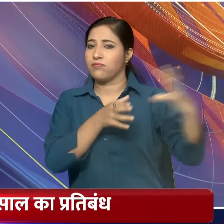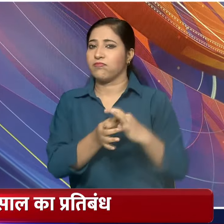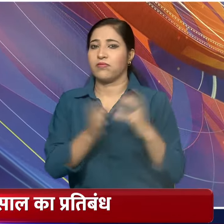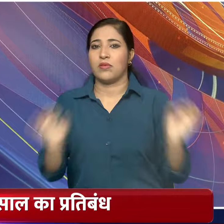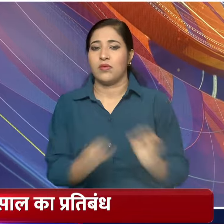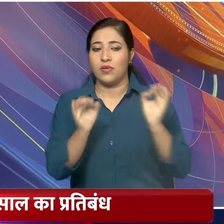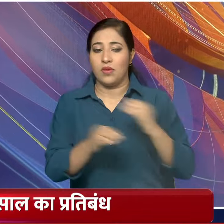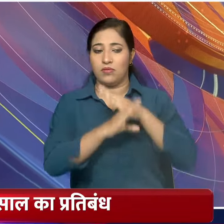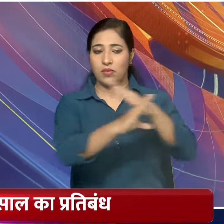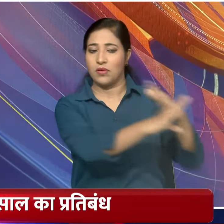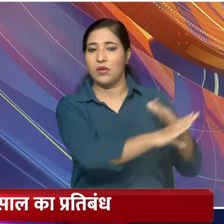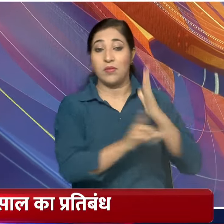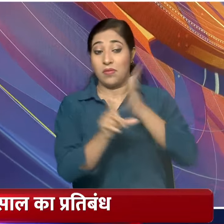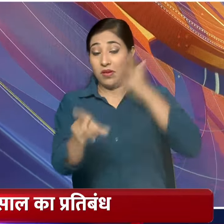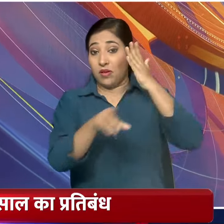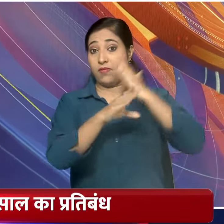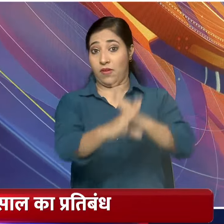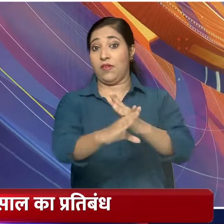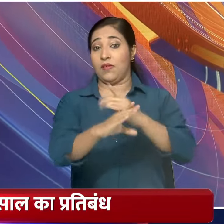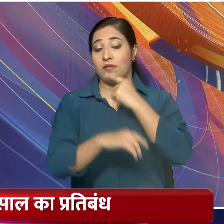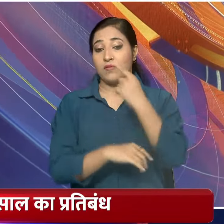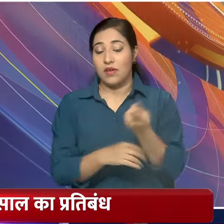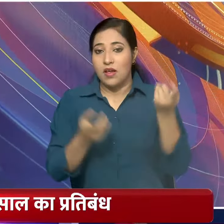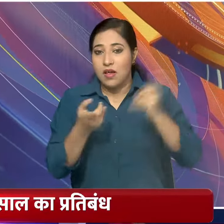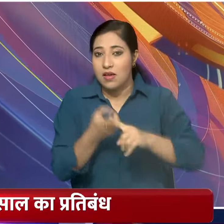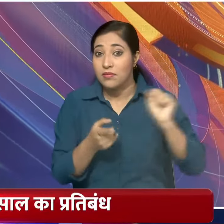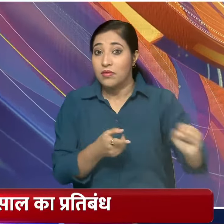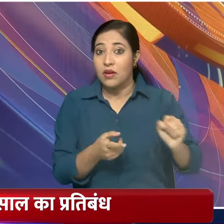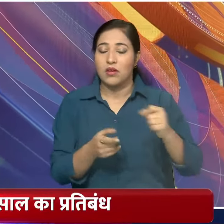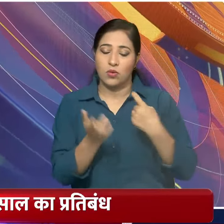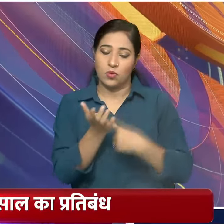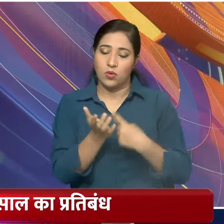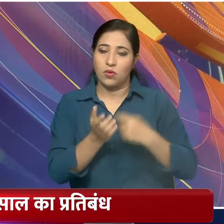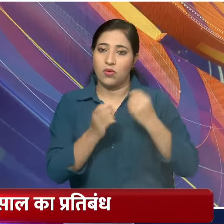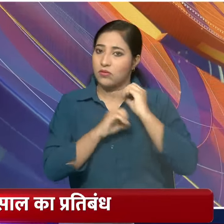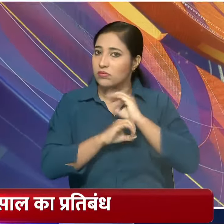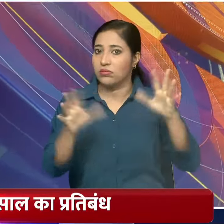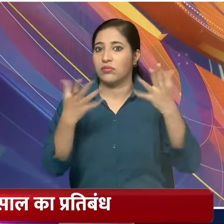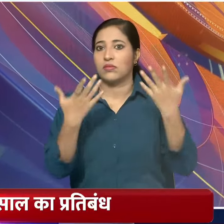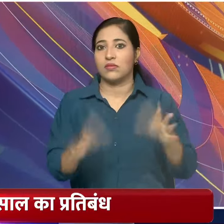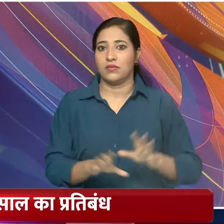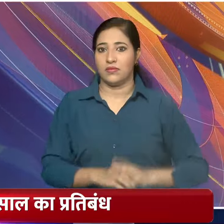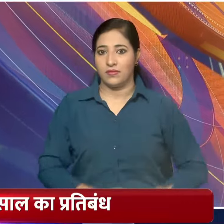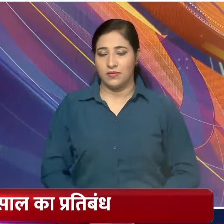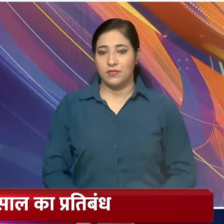लगाया 5 साल का प्रतिबंध, तत्काल प्रभाव से लागू हुआ फैसला।